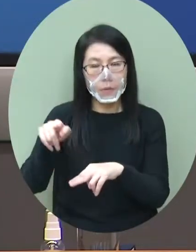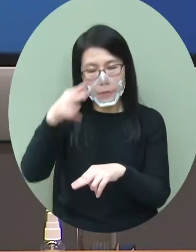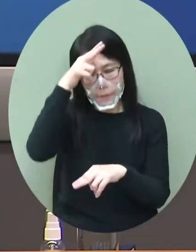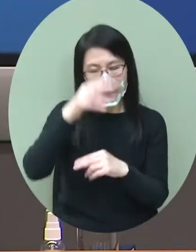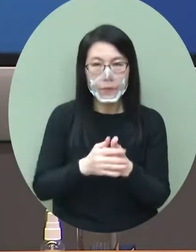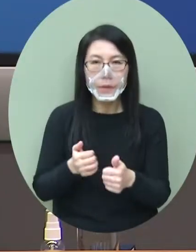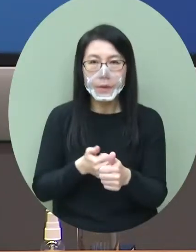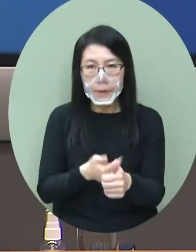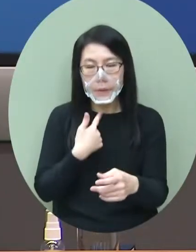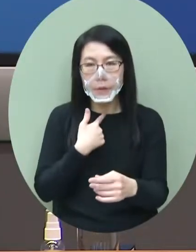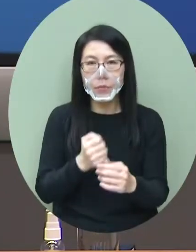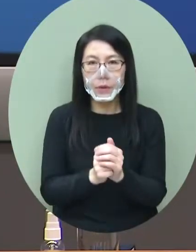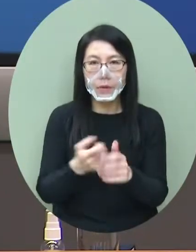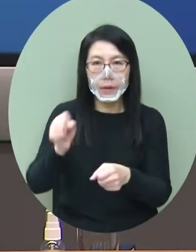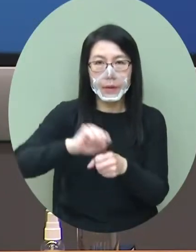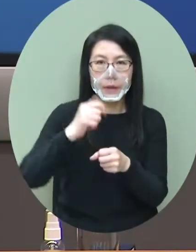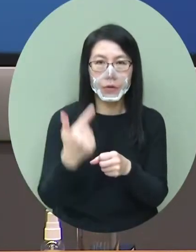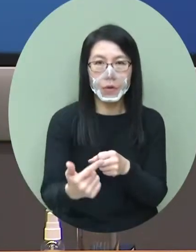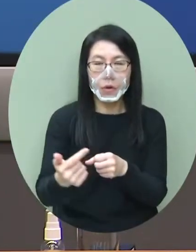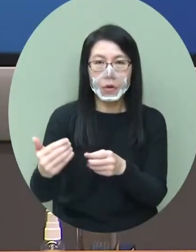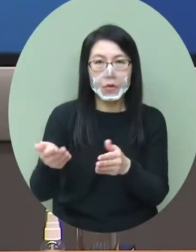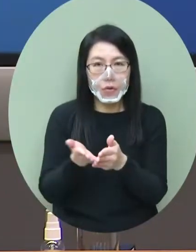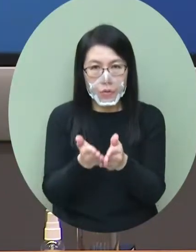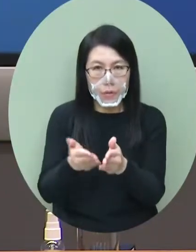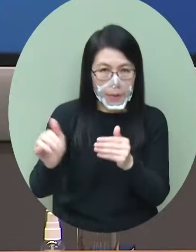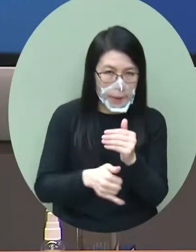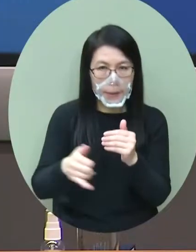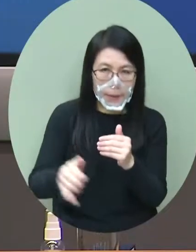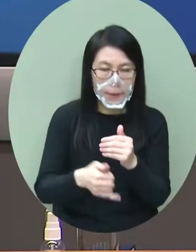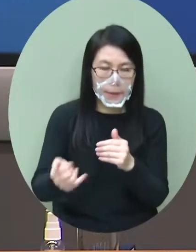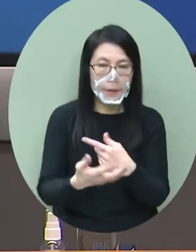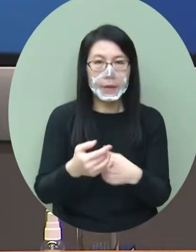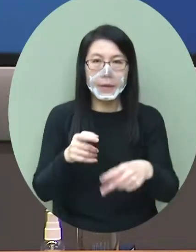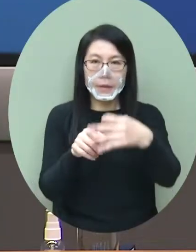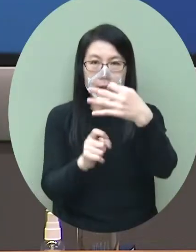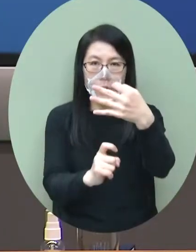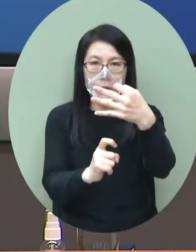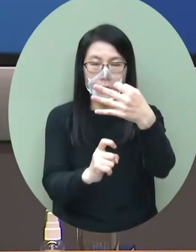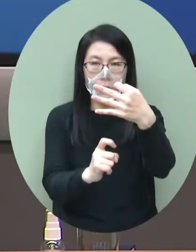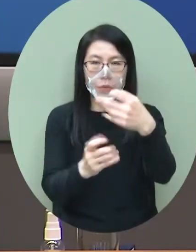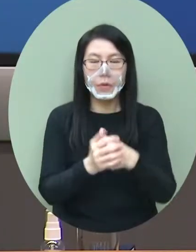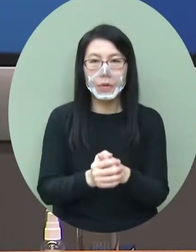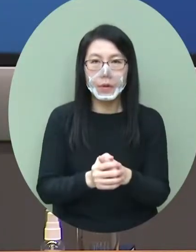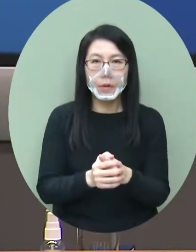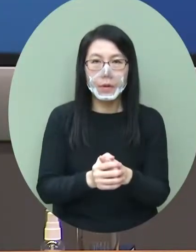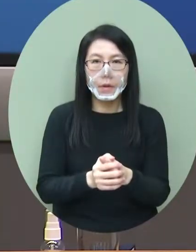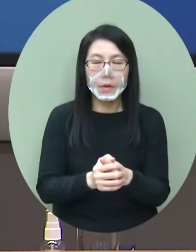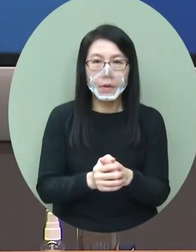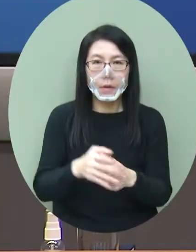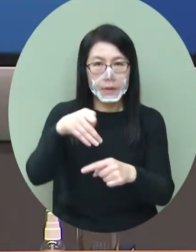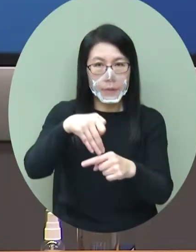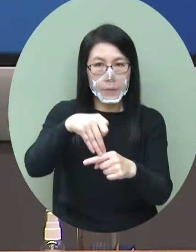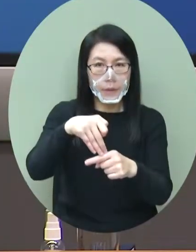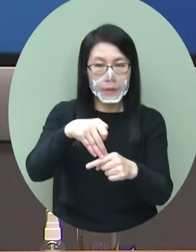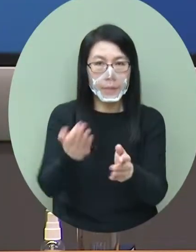局呢也会按照需求增加这个班次。以3月9号为例呢，从3个